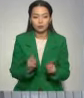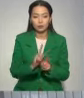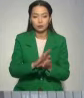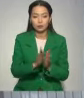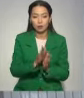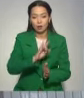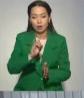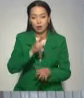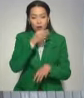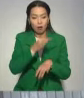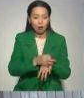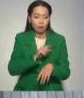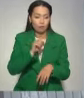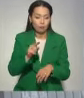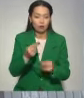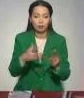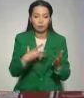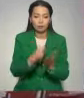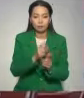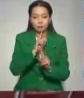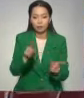же оптики Сараев